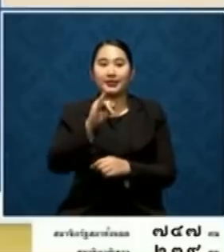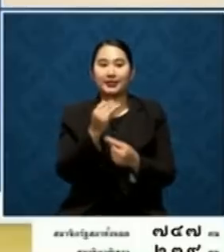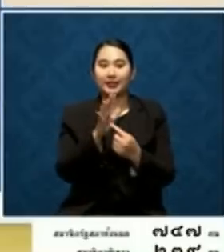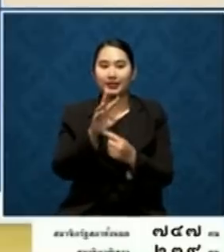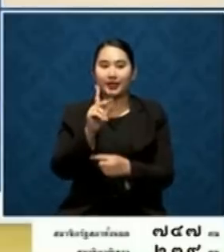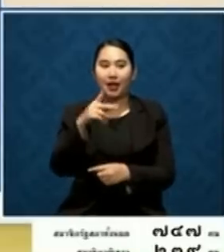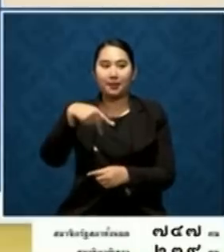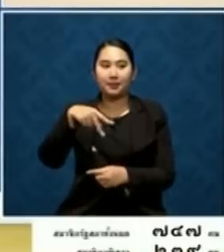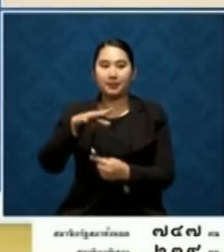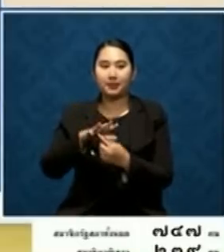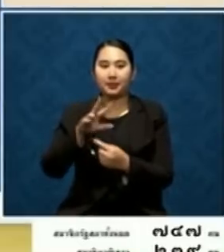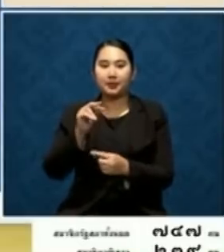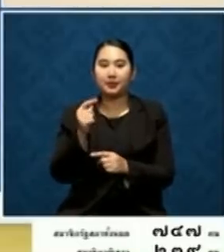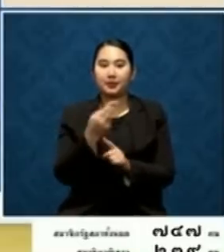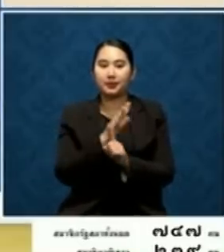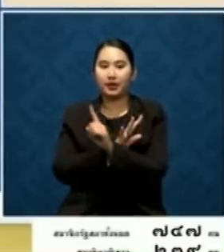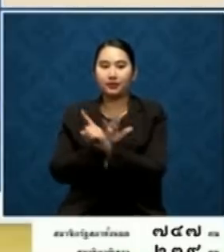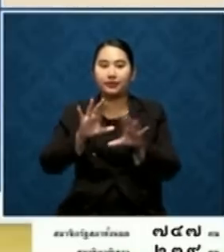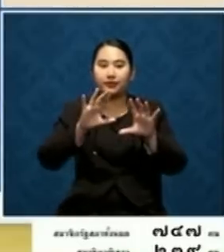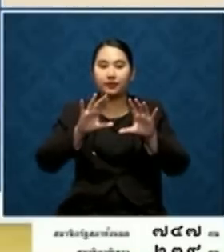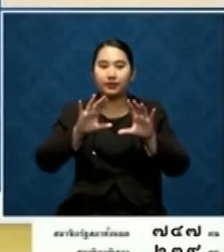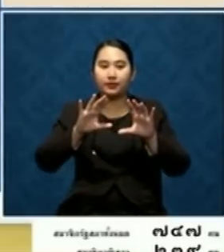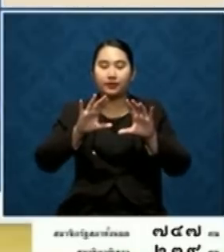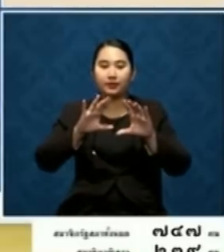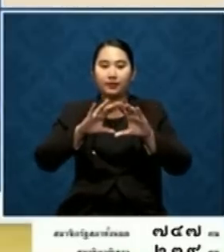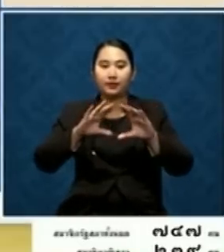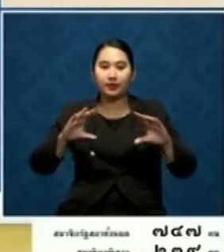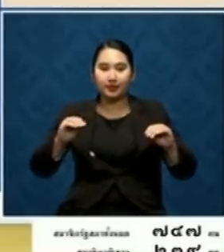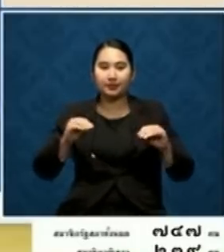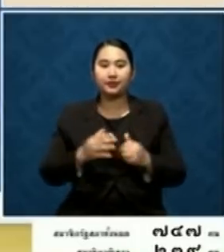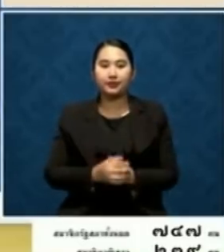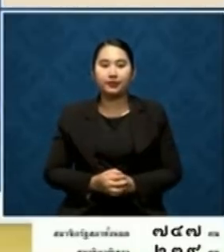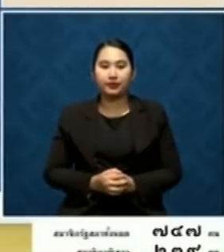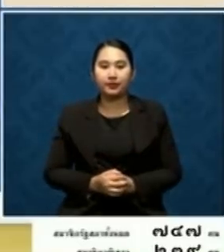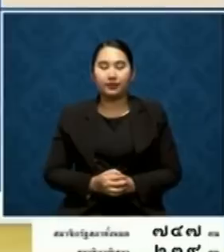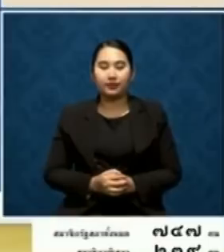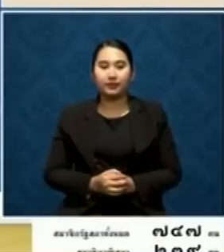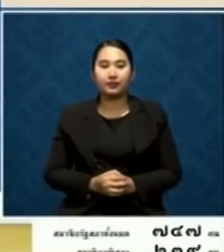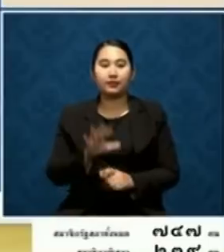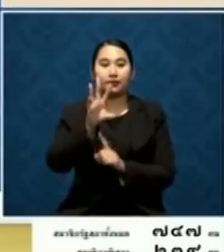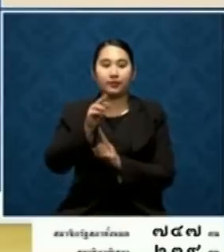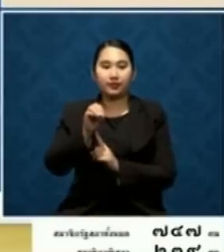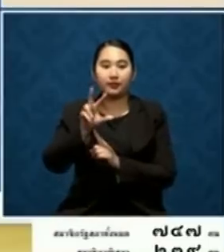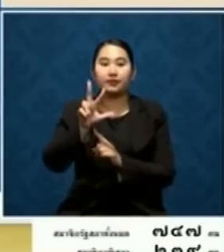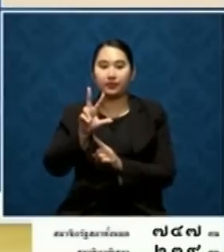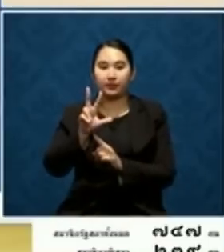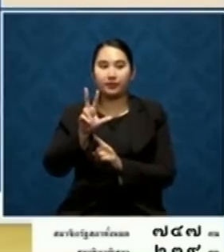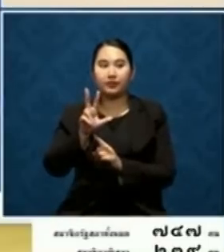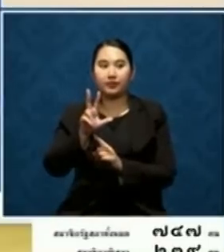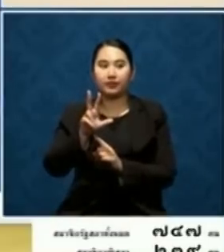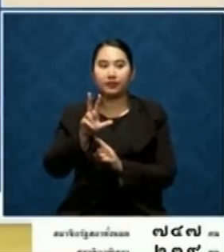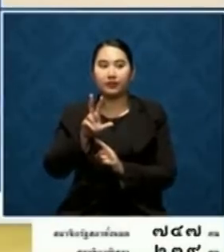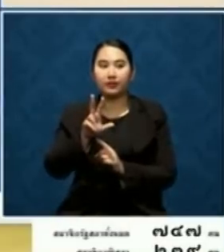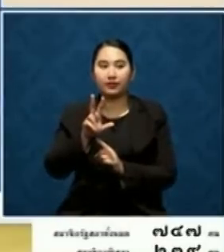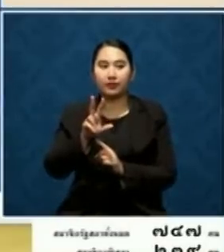ลย์63นายจัก